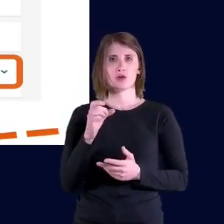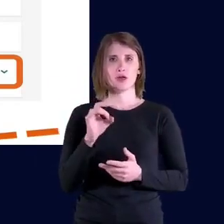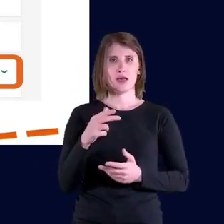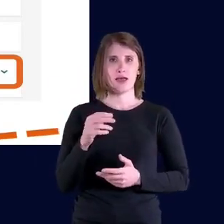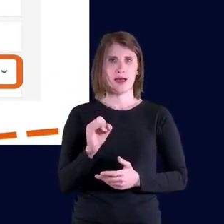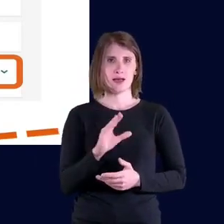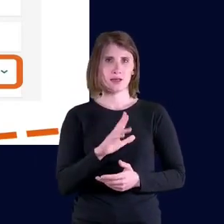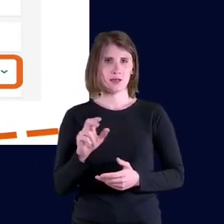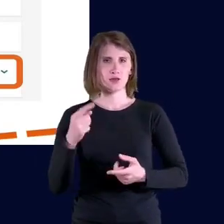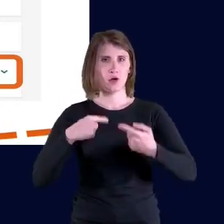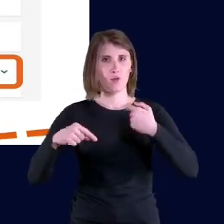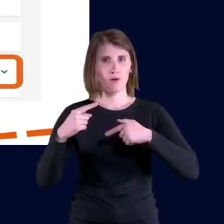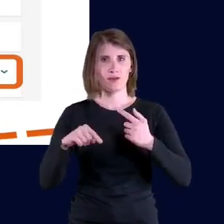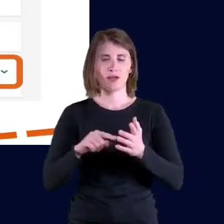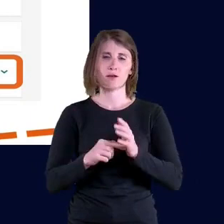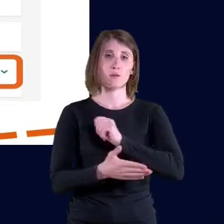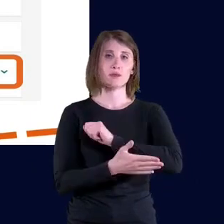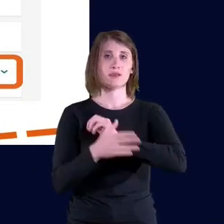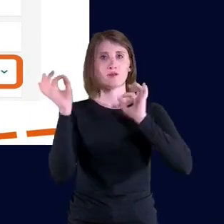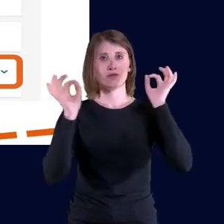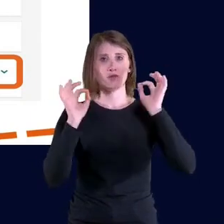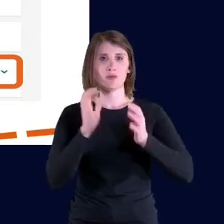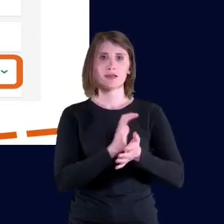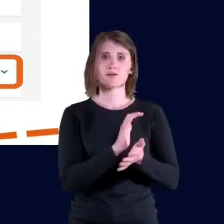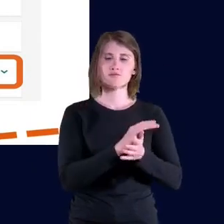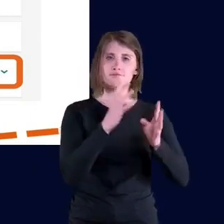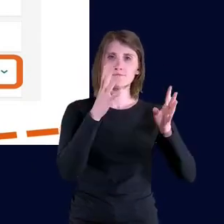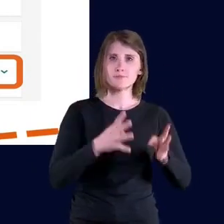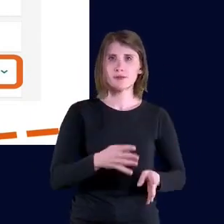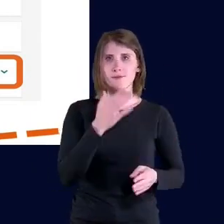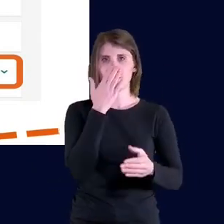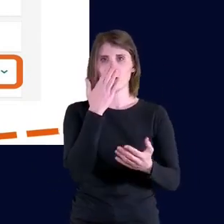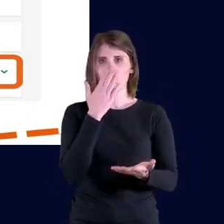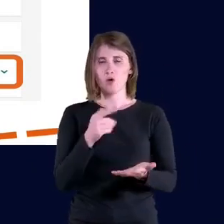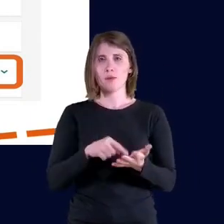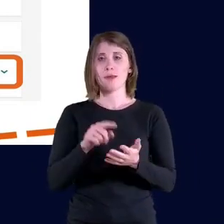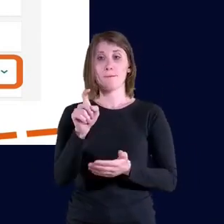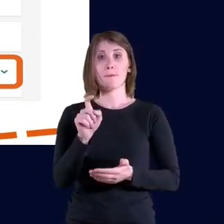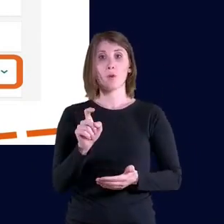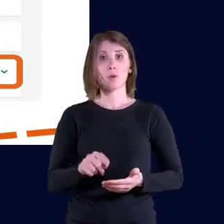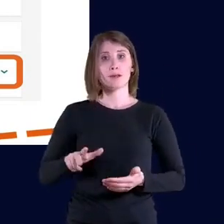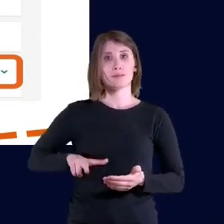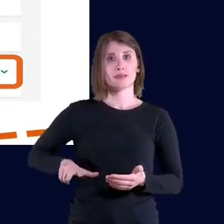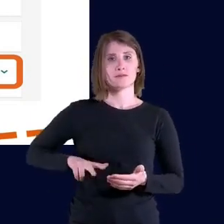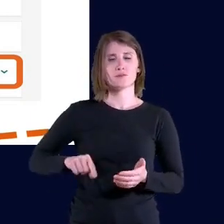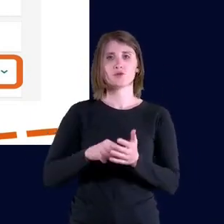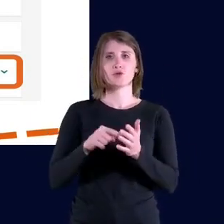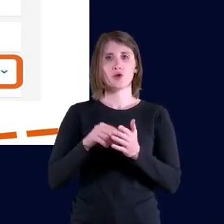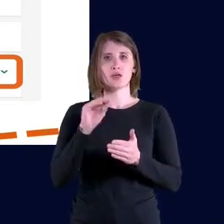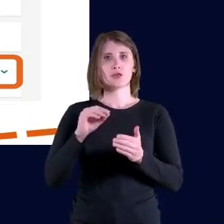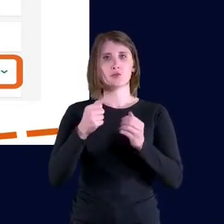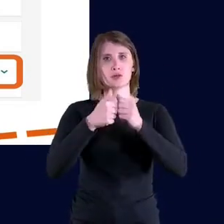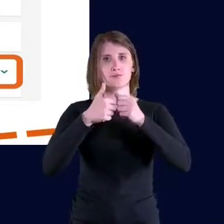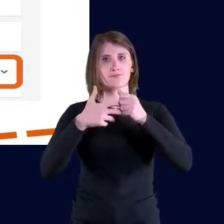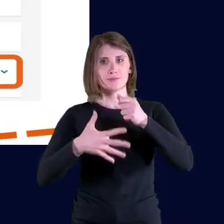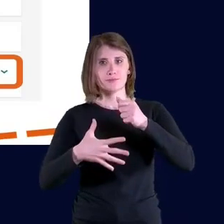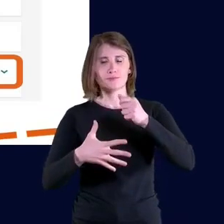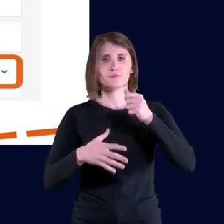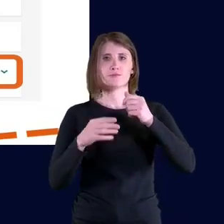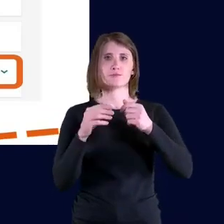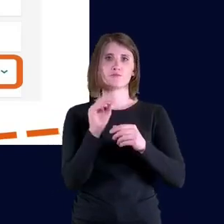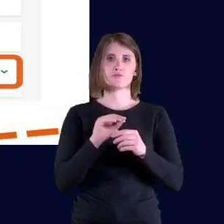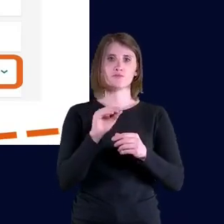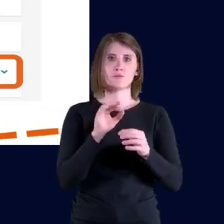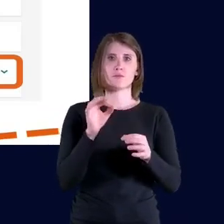czyli inform podstawowe informacje o czasopiśmie punkty ministerialne tutaj można rozwinąć sobie tą opcję